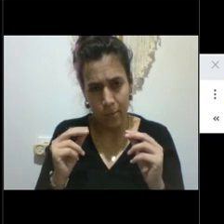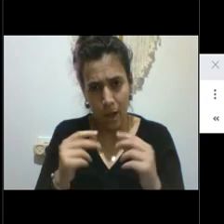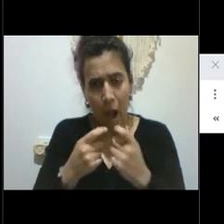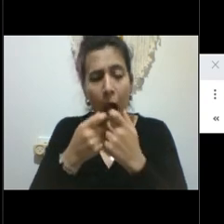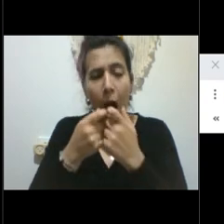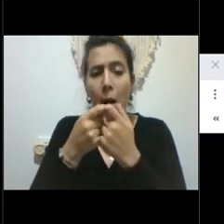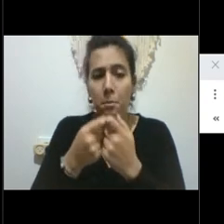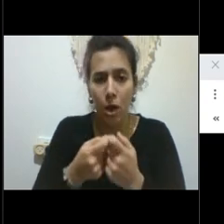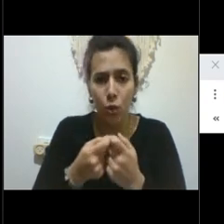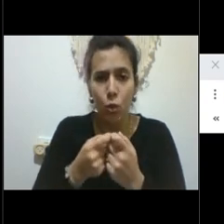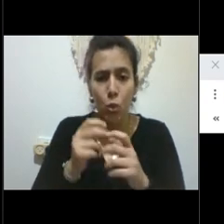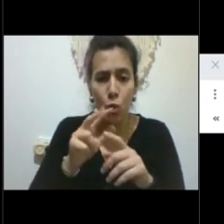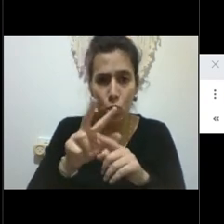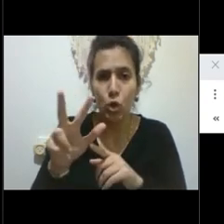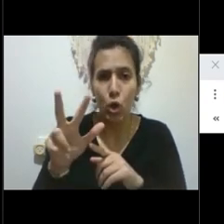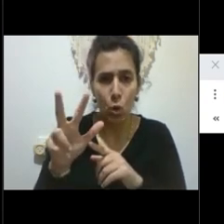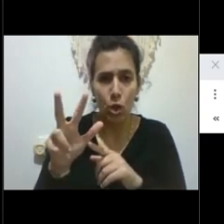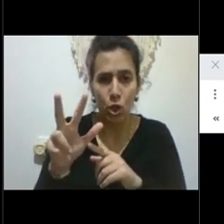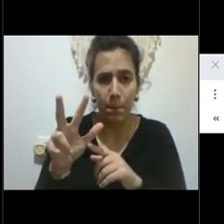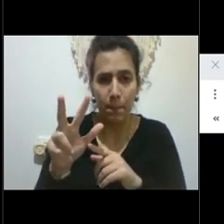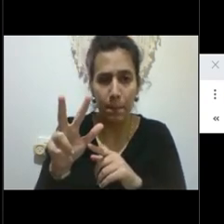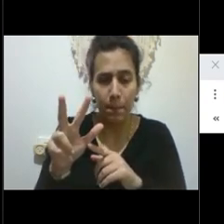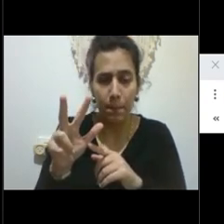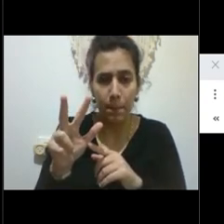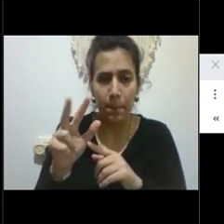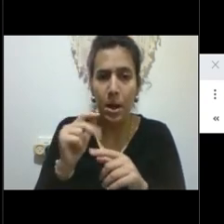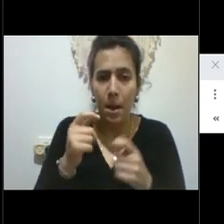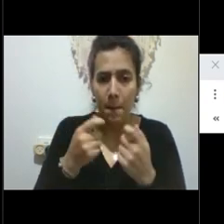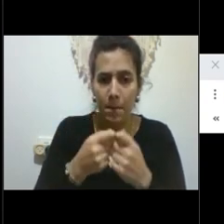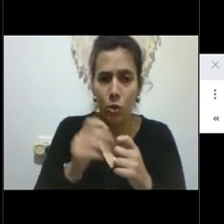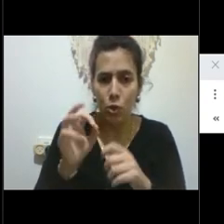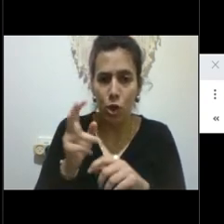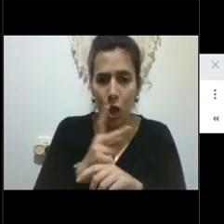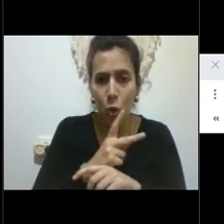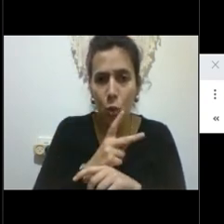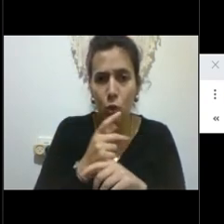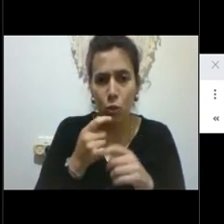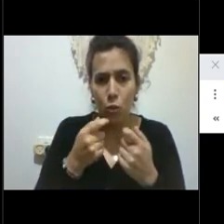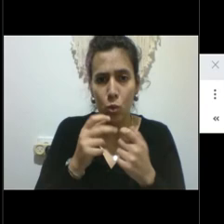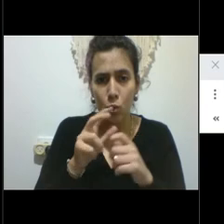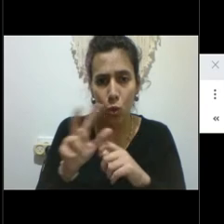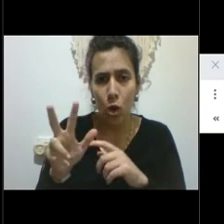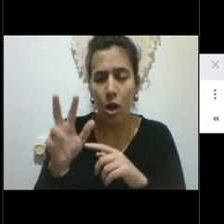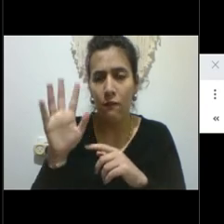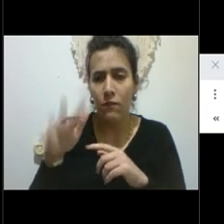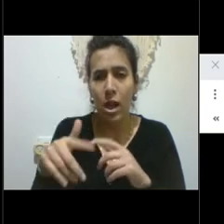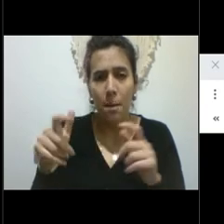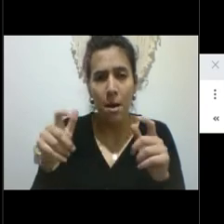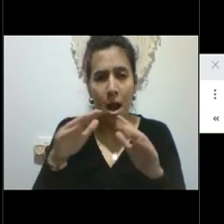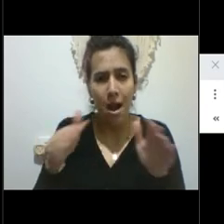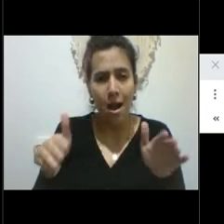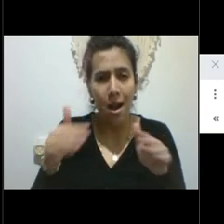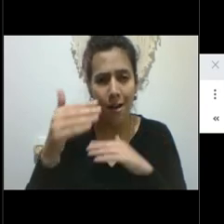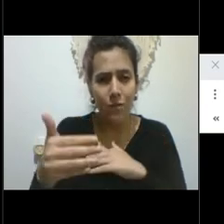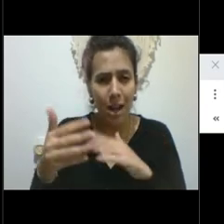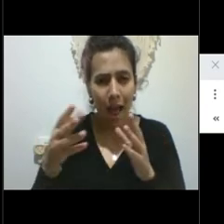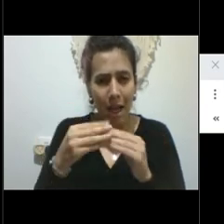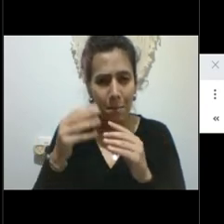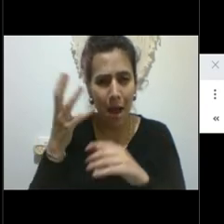המנוי הוא לשלושה חודשים. המנוי של הקורס וגם החבילת בונוס עם הקלטות היא לשלושה חודשים.